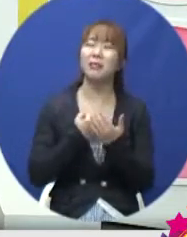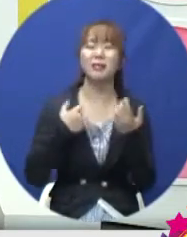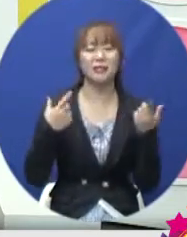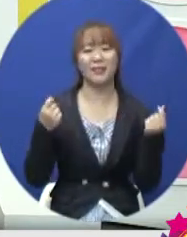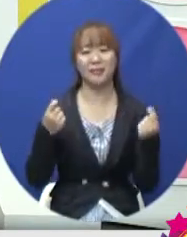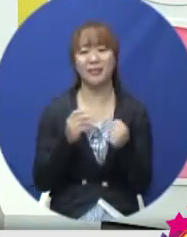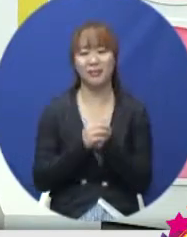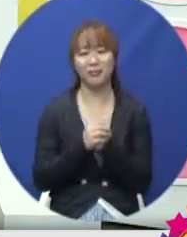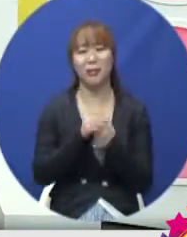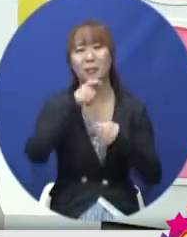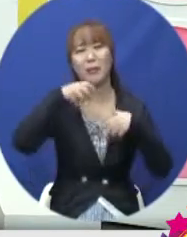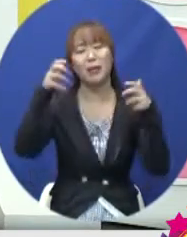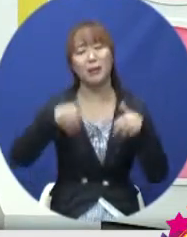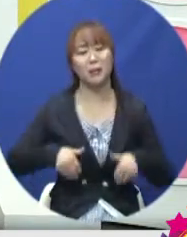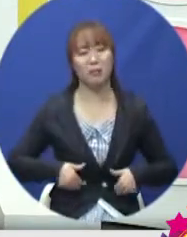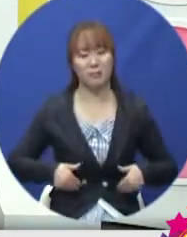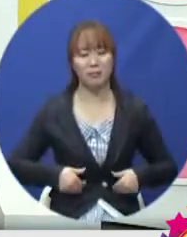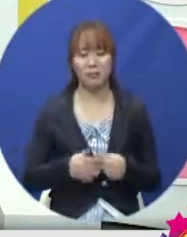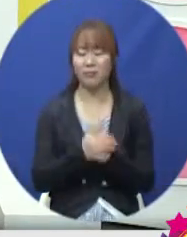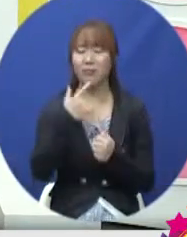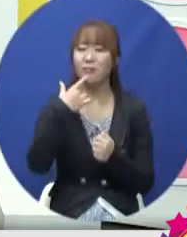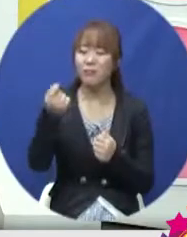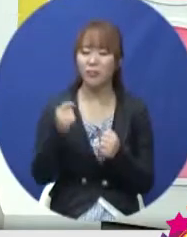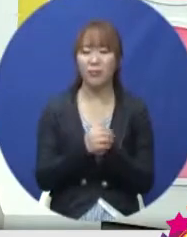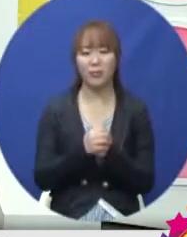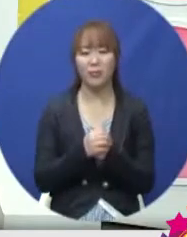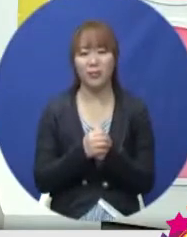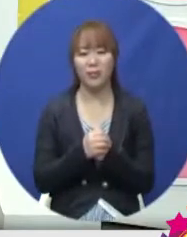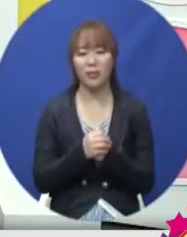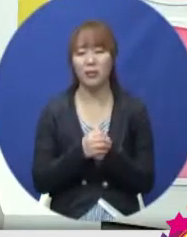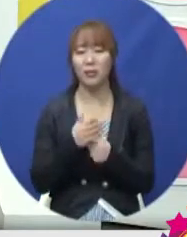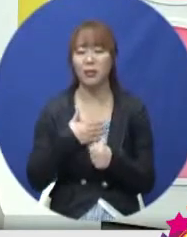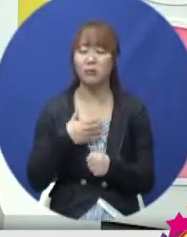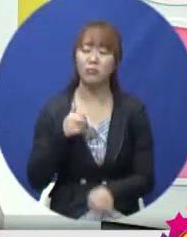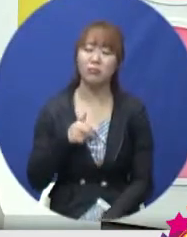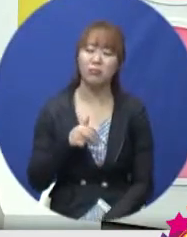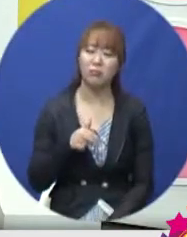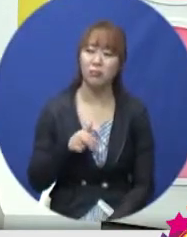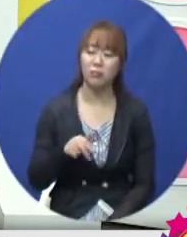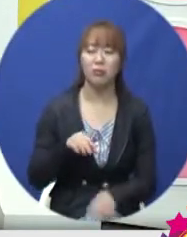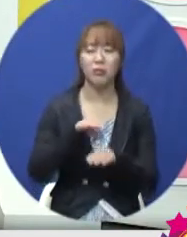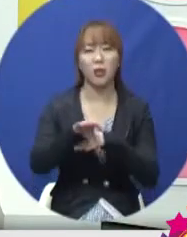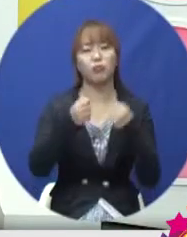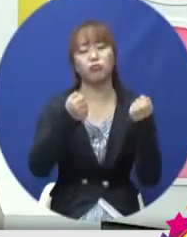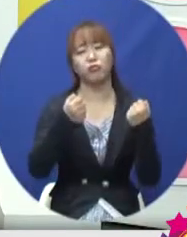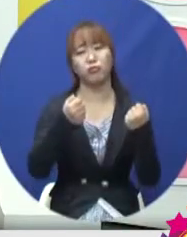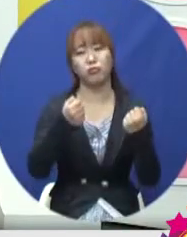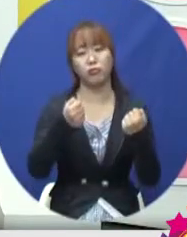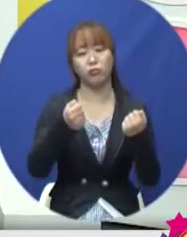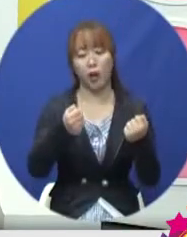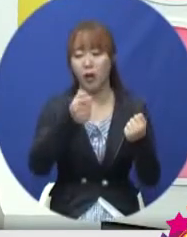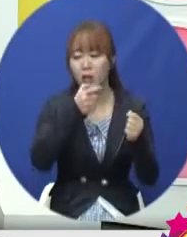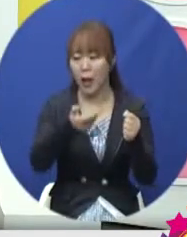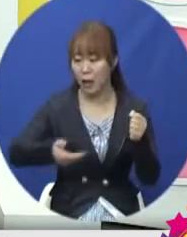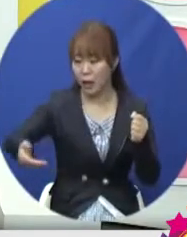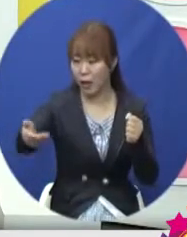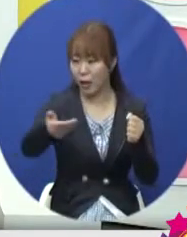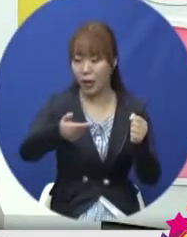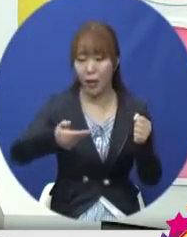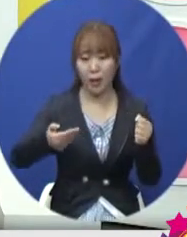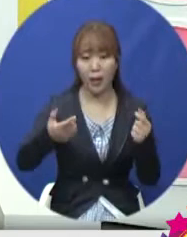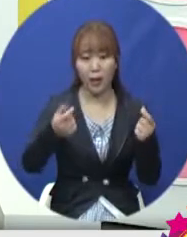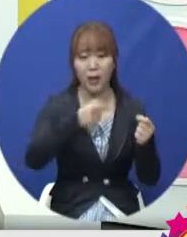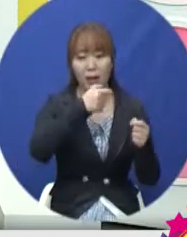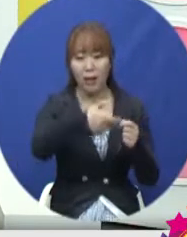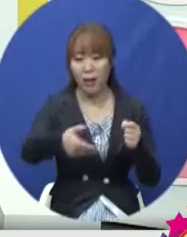원망스럽습니다. 비가 좀 와야 될 텐데요. 그러니까요. 저는 이렇게 지나가다가 네. 차 타고 지나가다가 이렇게 저수지나 강 같은 데